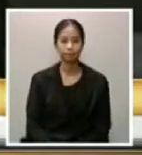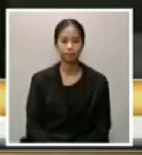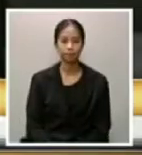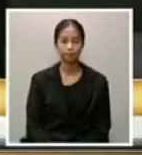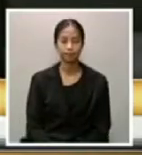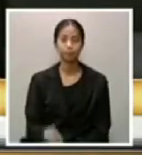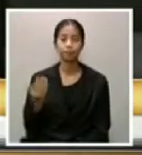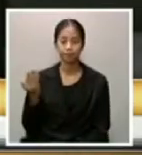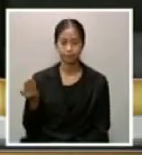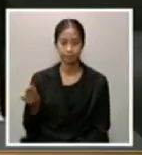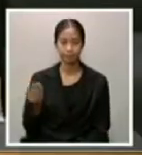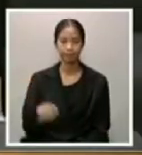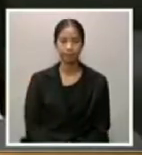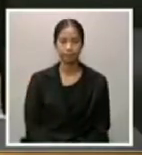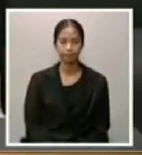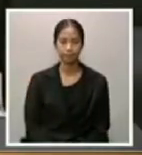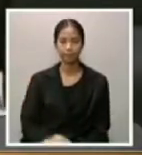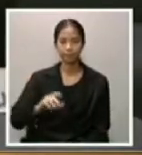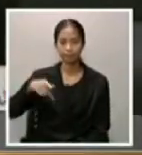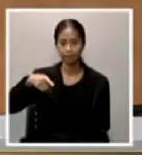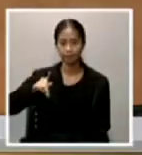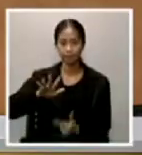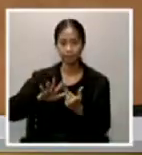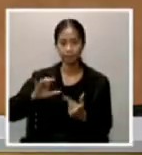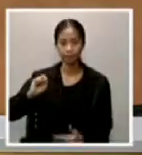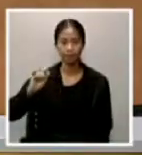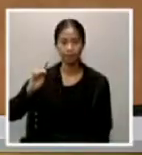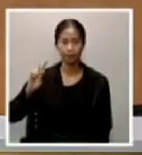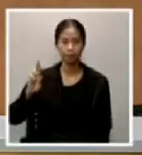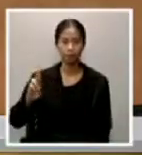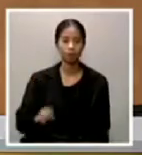ต่อไปนะครับคุณภาสกรเงินเจริญกุลนะ